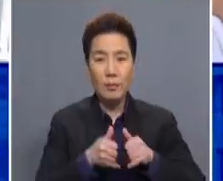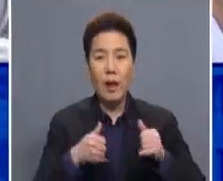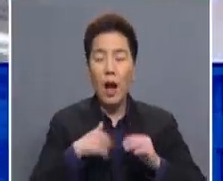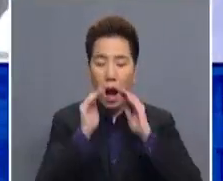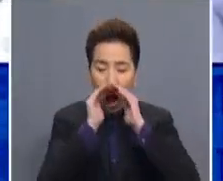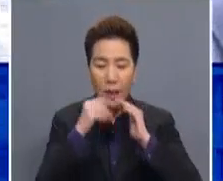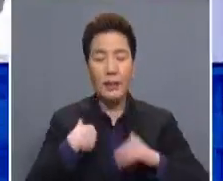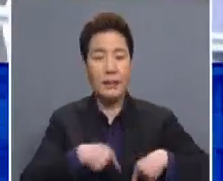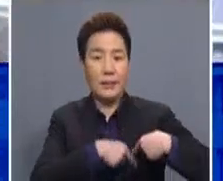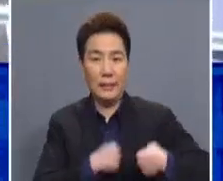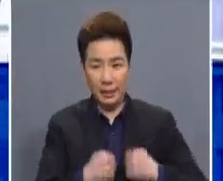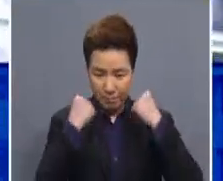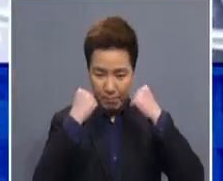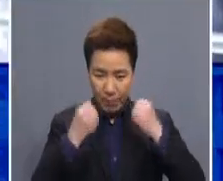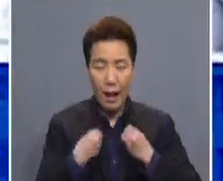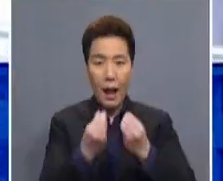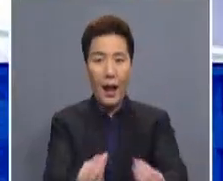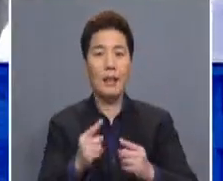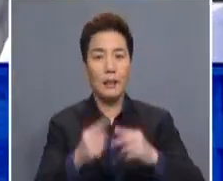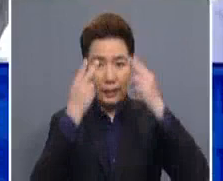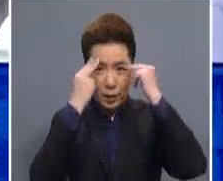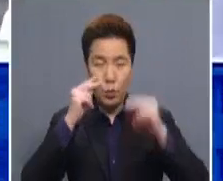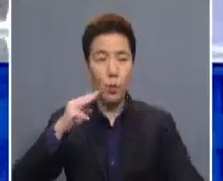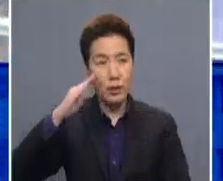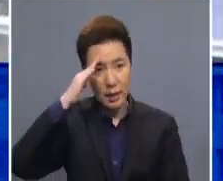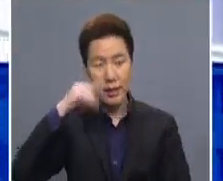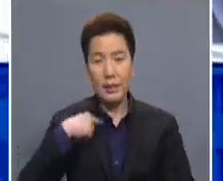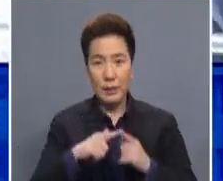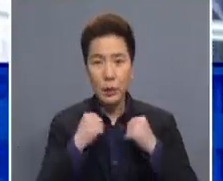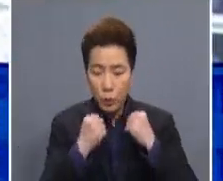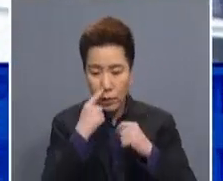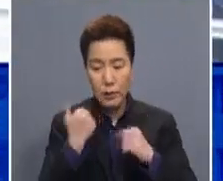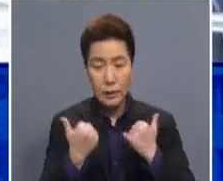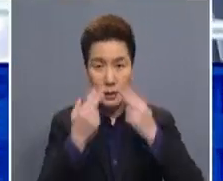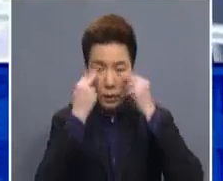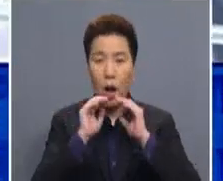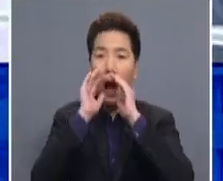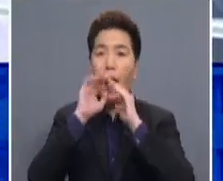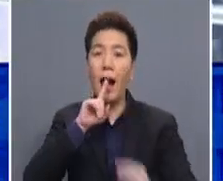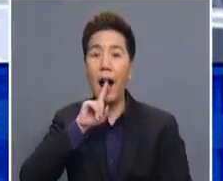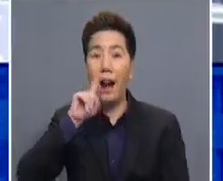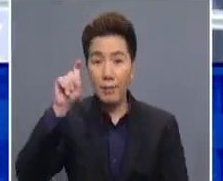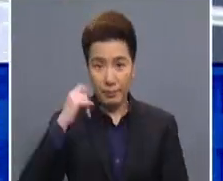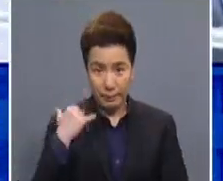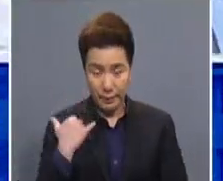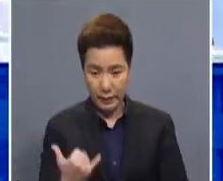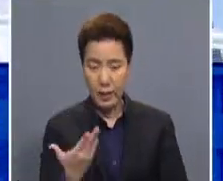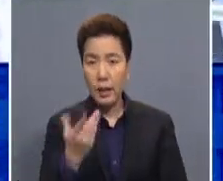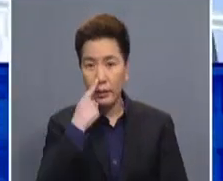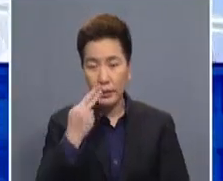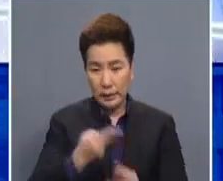ตะโกนให้กำลังใจท่านนายกว่านายกสู้ๆลุงตู่สู้ๆกันนะที่นายกเองก็ตะโกนถามกลับไปนะบอกว่า